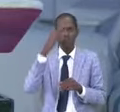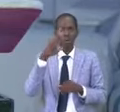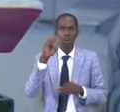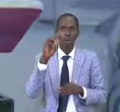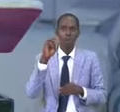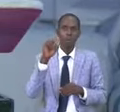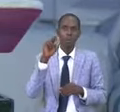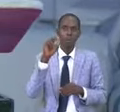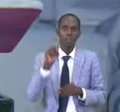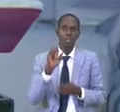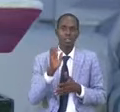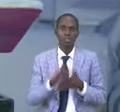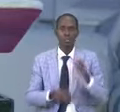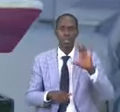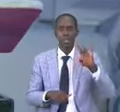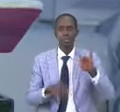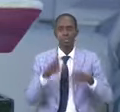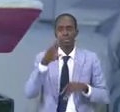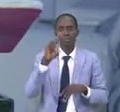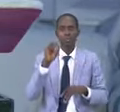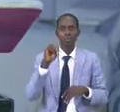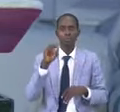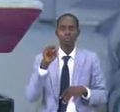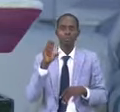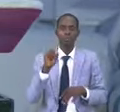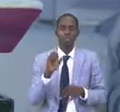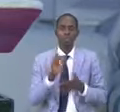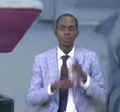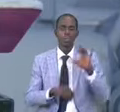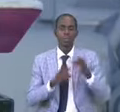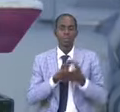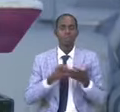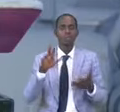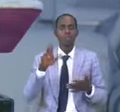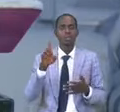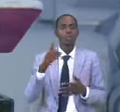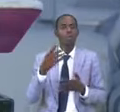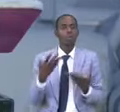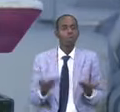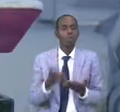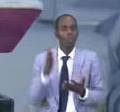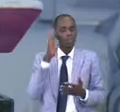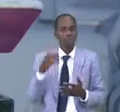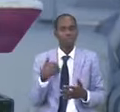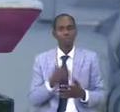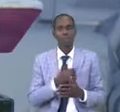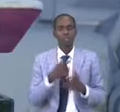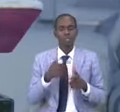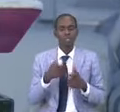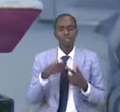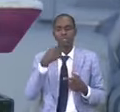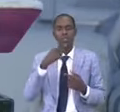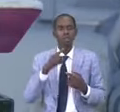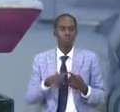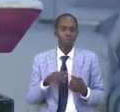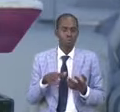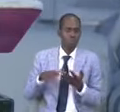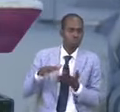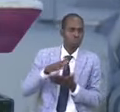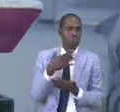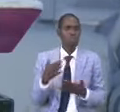31 que dirons-nous donc si Dieu est pour nous qui peut être contre nous